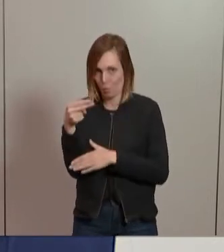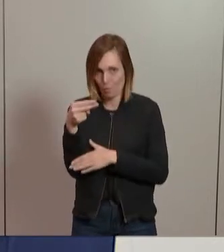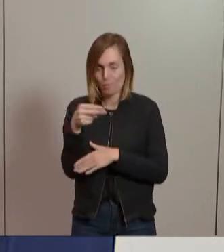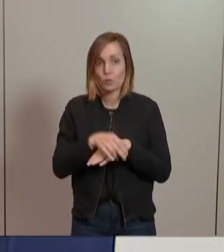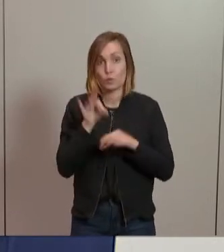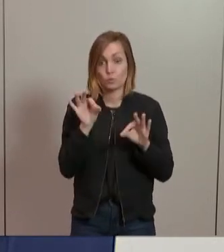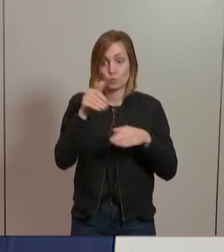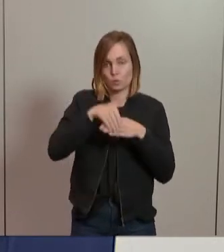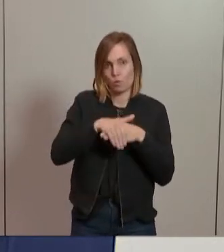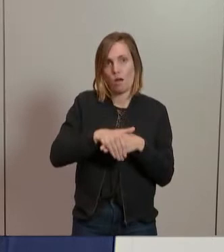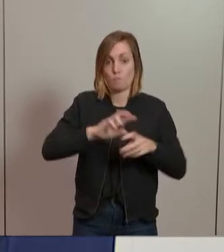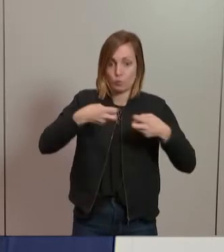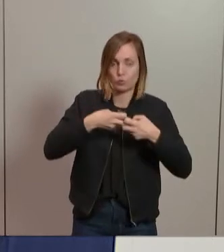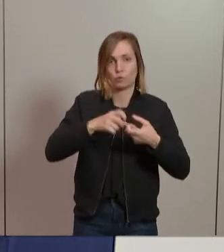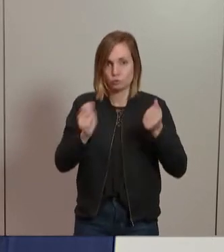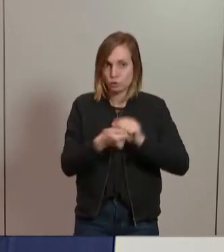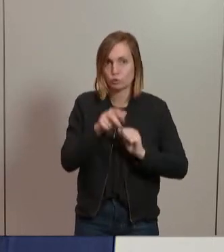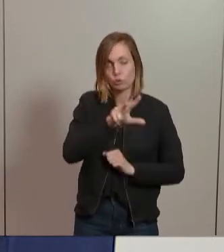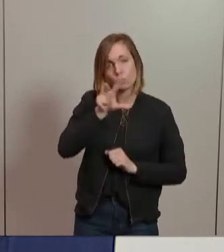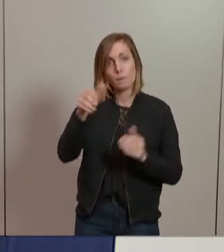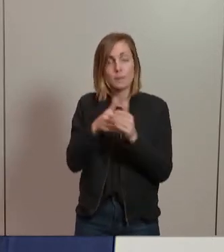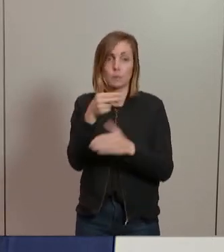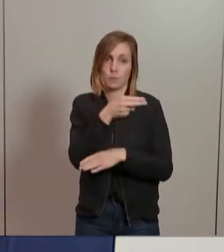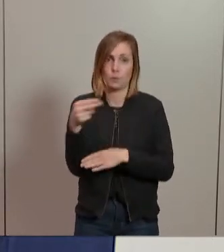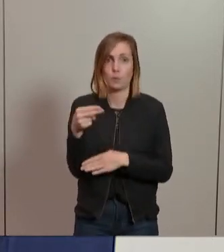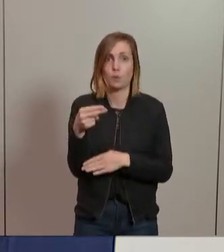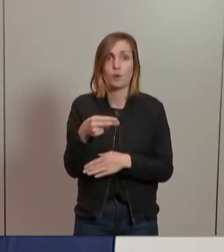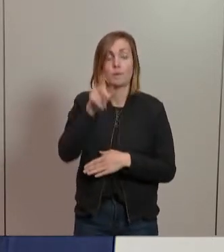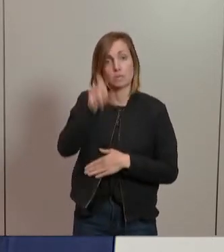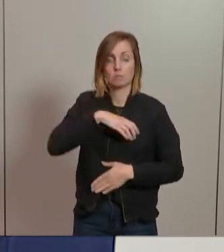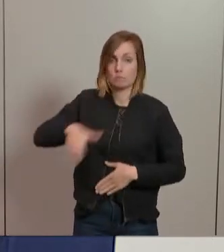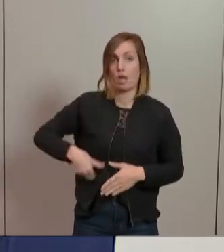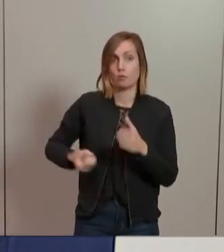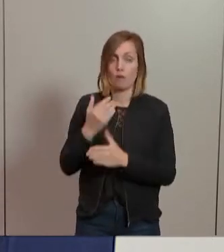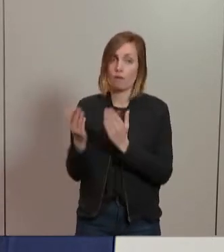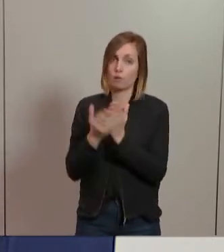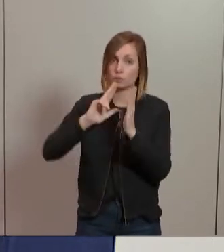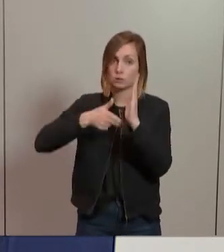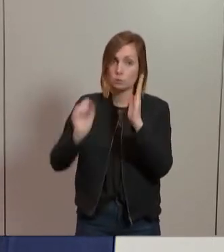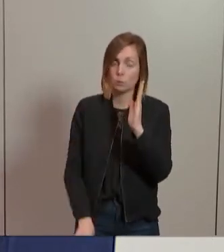de modifier ce montant donc à 33 000 € et de permettre au maire de signer ce nouvel avenant.